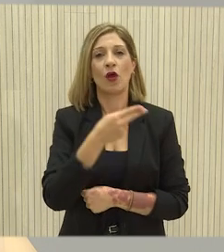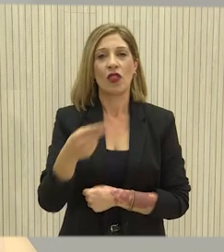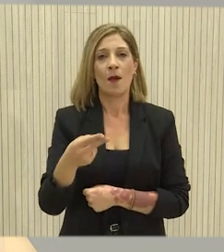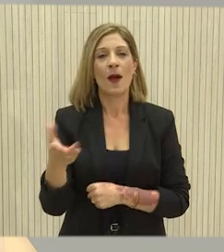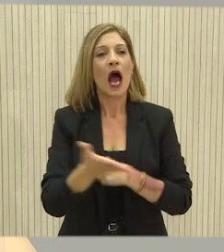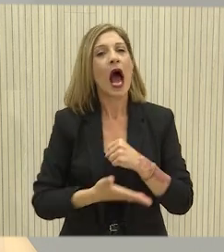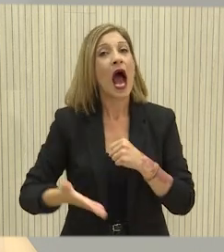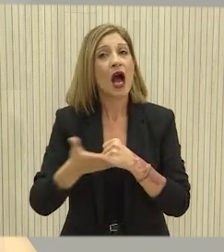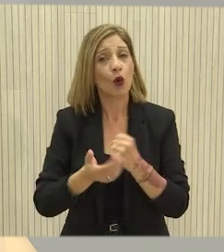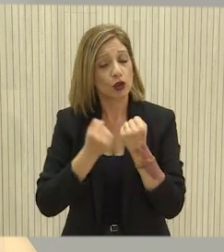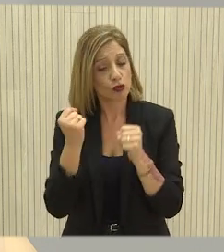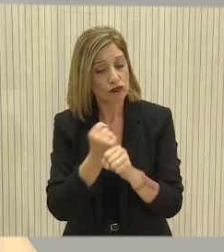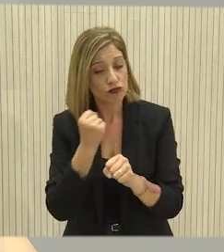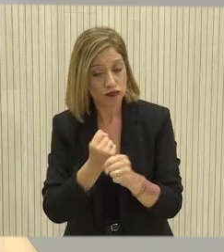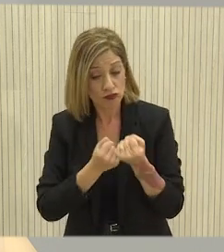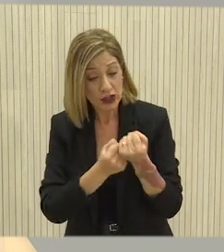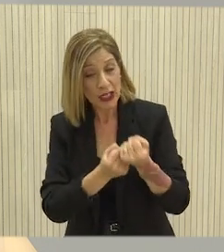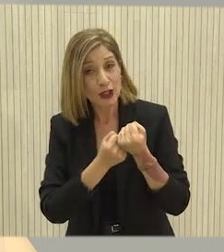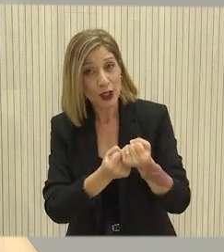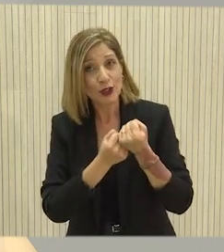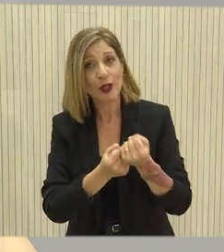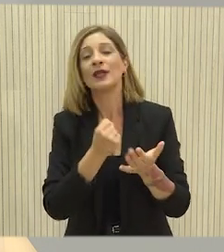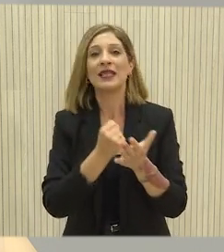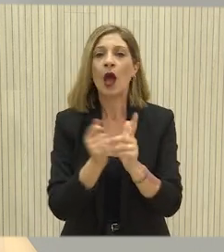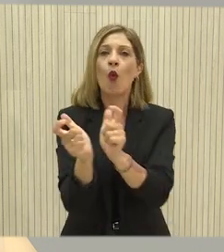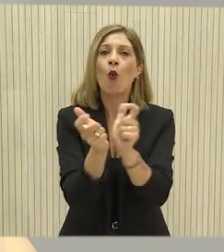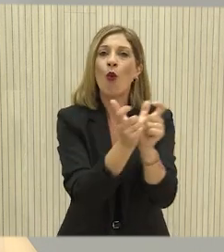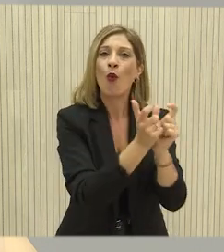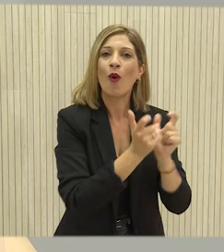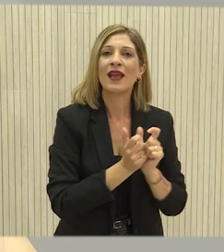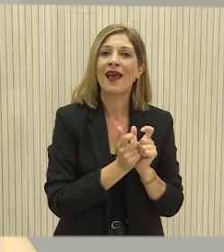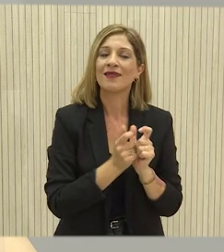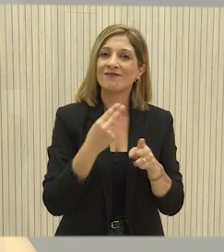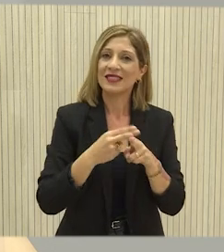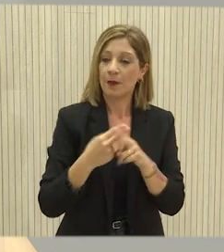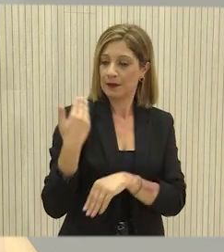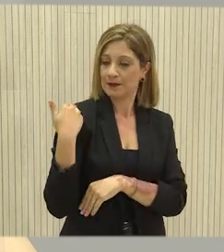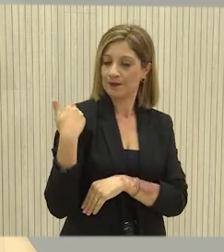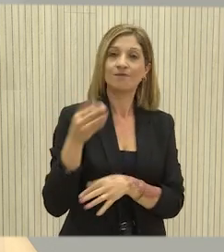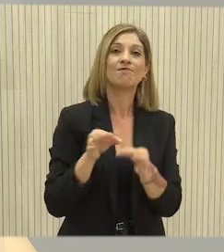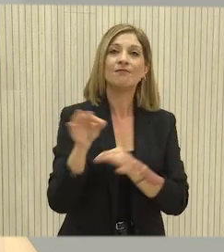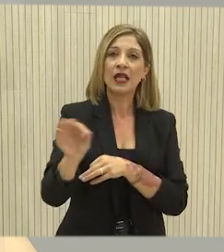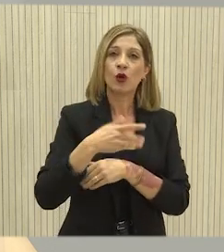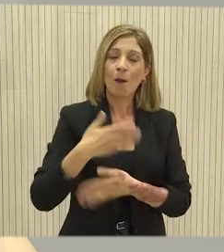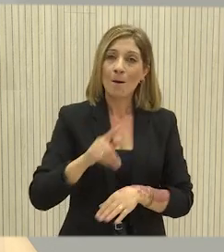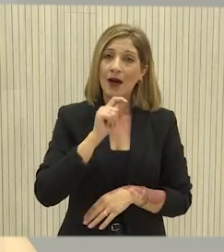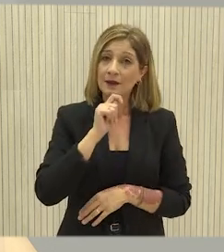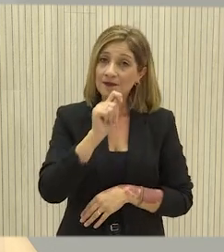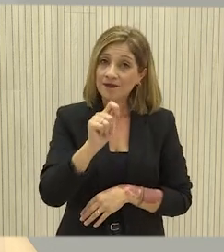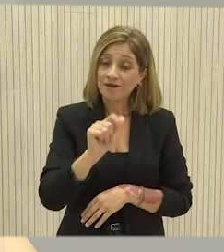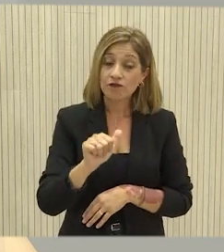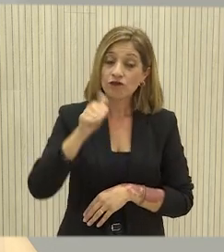νέων αγροτών, μέσω της οποίας επιτυχάνεται και η ενίσχυση των κοινοτήτων μας. Κατά την πρόσφατη προκήρυξη του μέτρου για την ενίσχυση